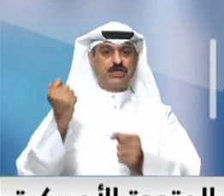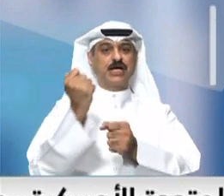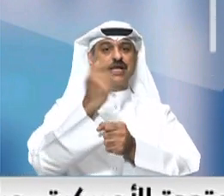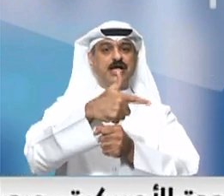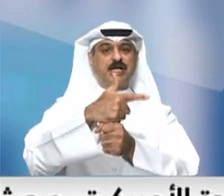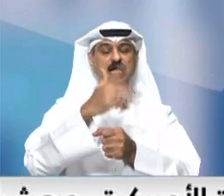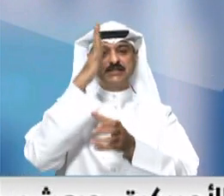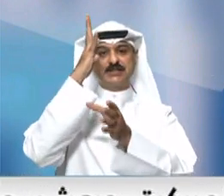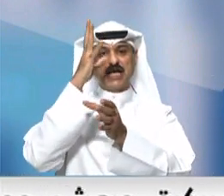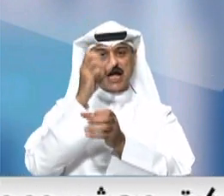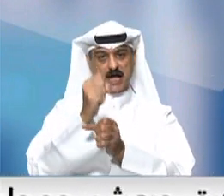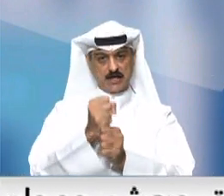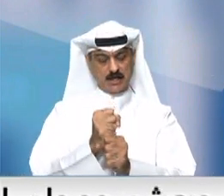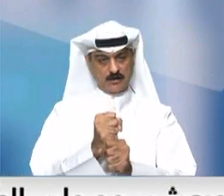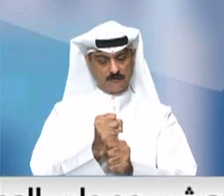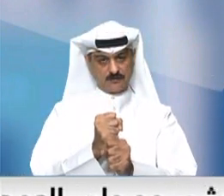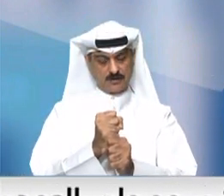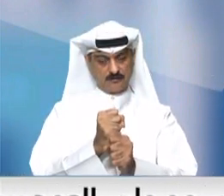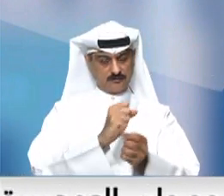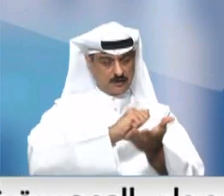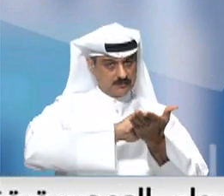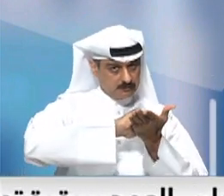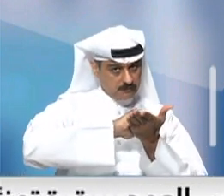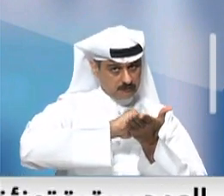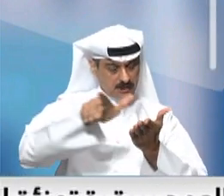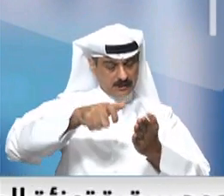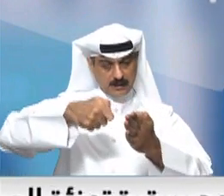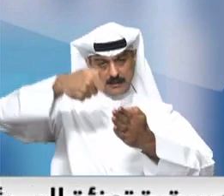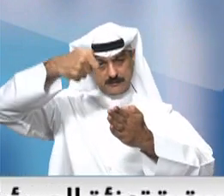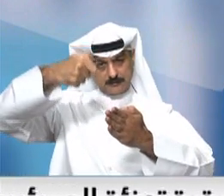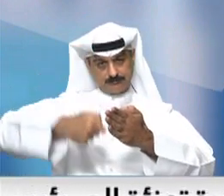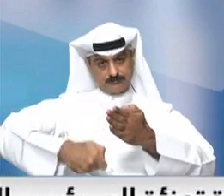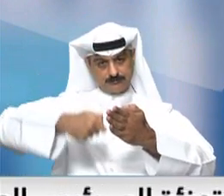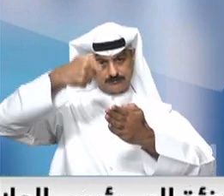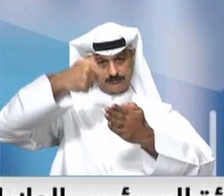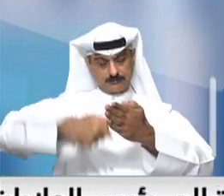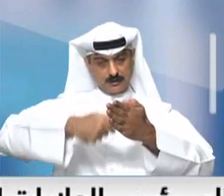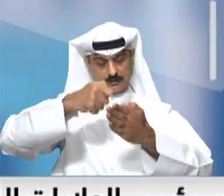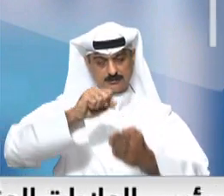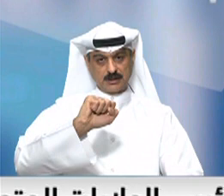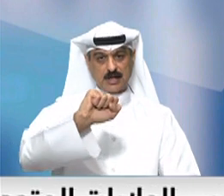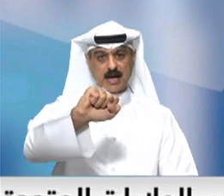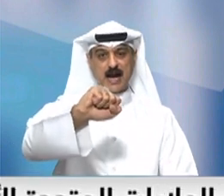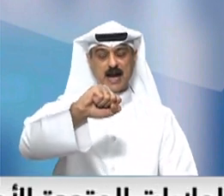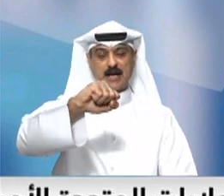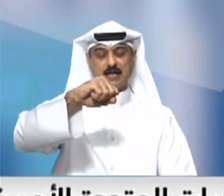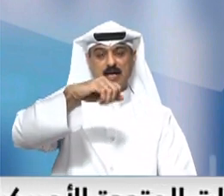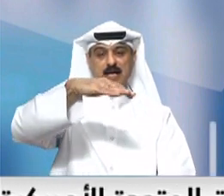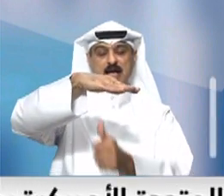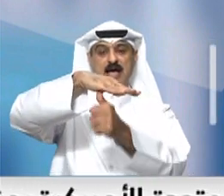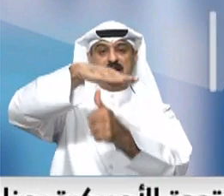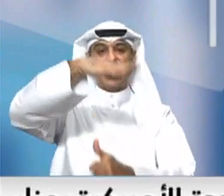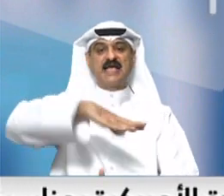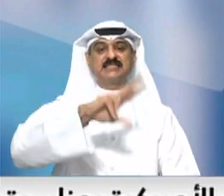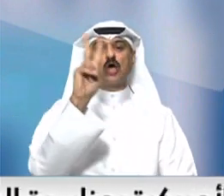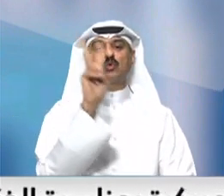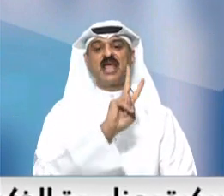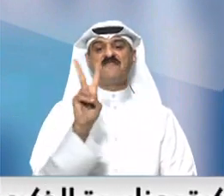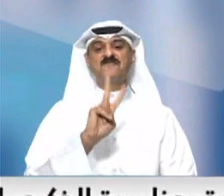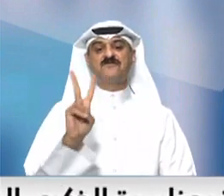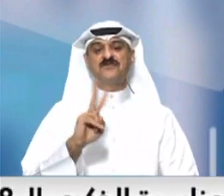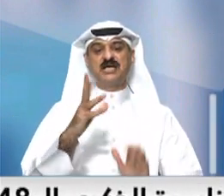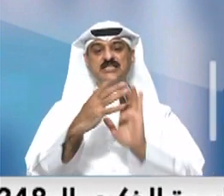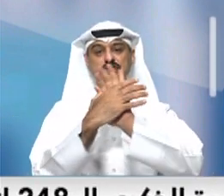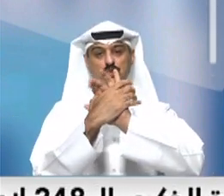الشيخ صباح خالد الحمد الصباح حفظه الله ببرق تعزيه الى فخامه الرئيس نيكولاس مادارو رئيس